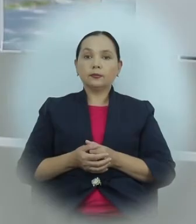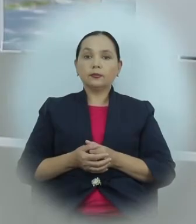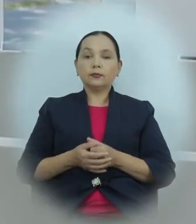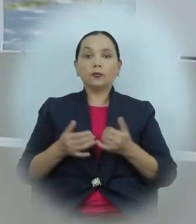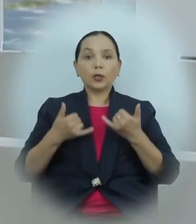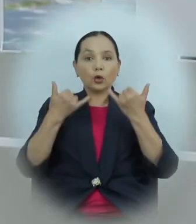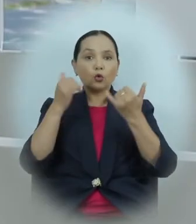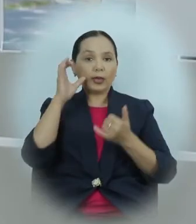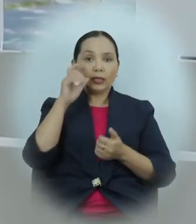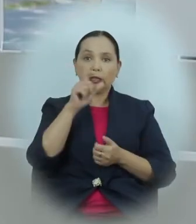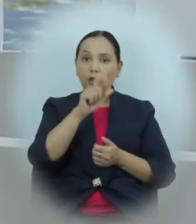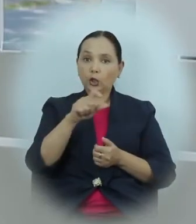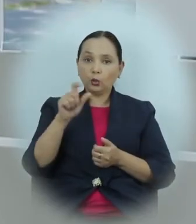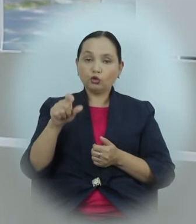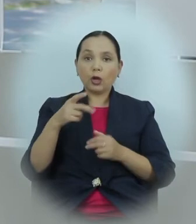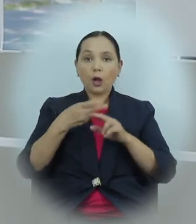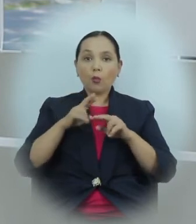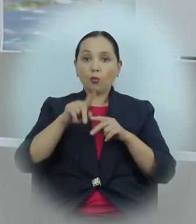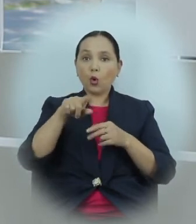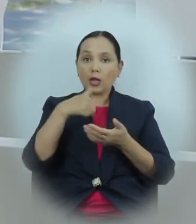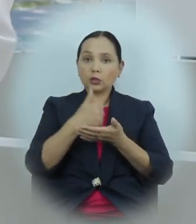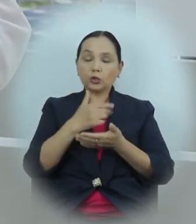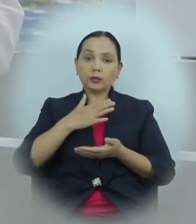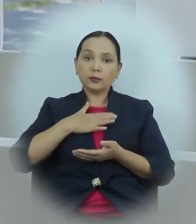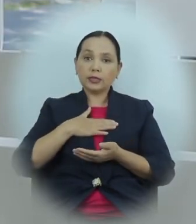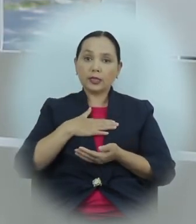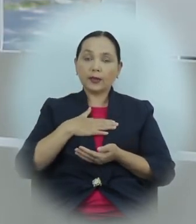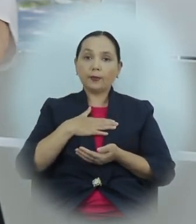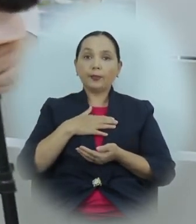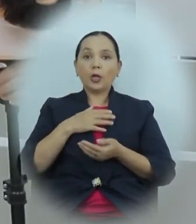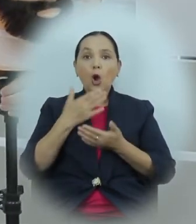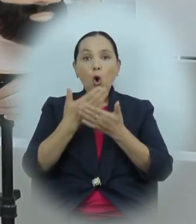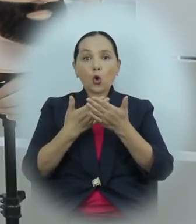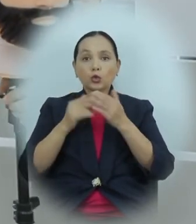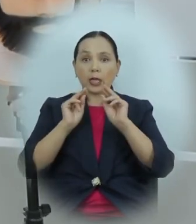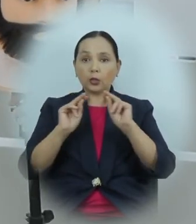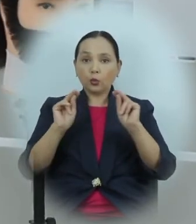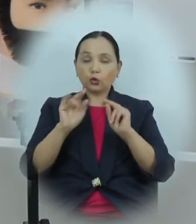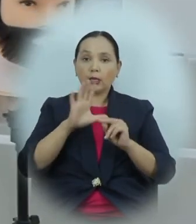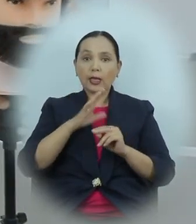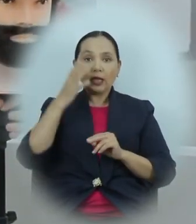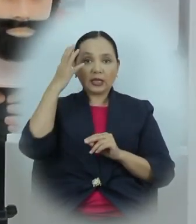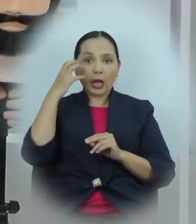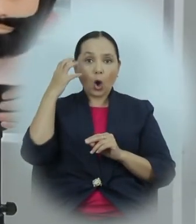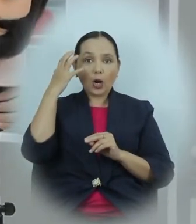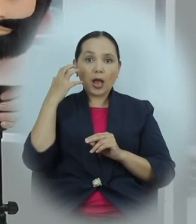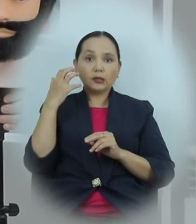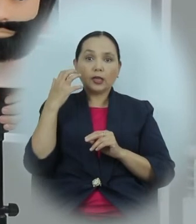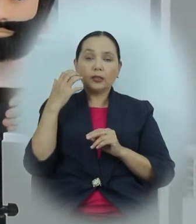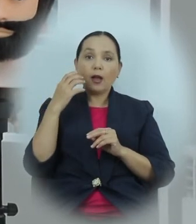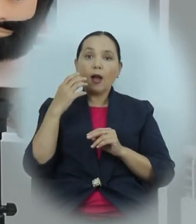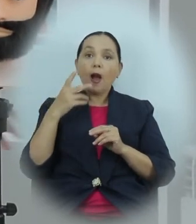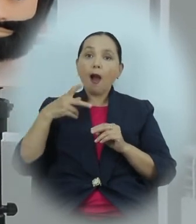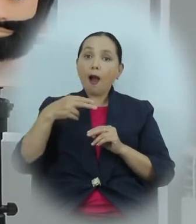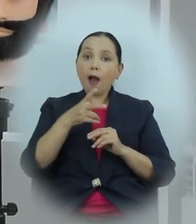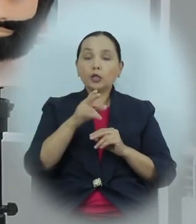Hurmatli tinglovchilar, bu asosiy videoda ko'rsatib o'tilgandek taroqlar bilan